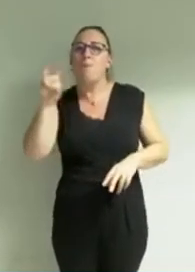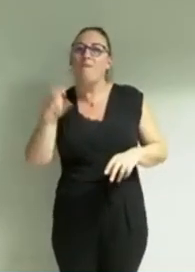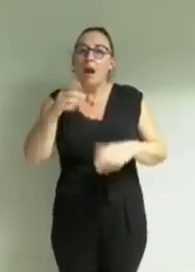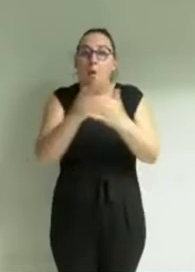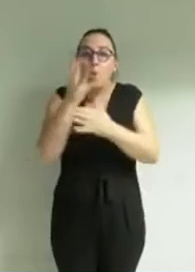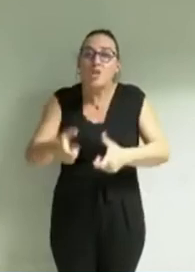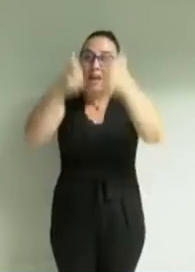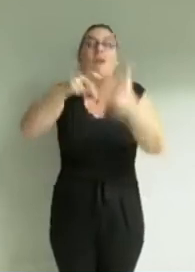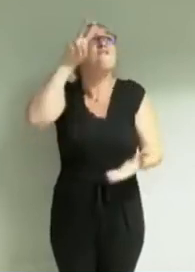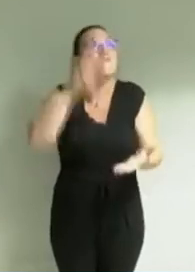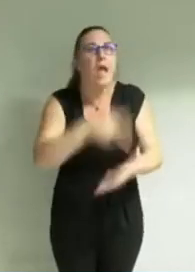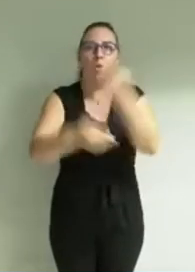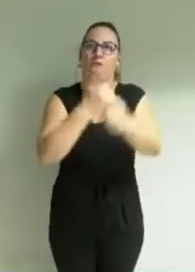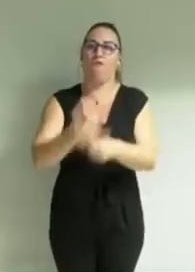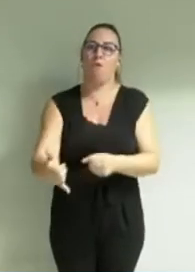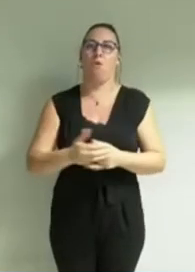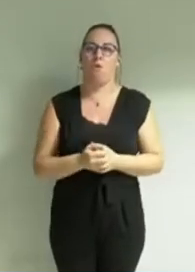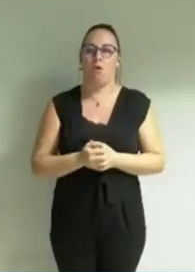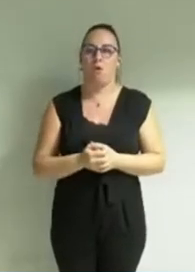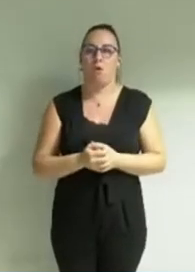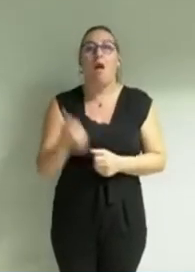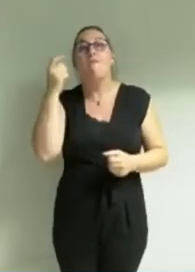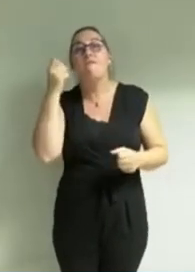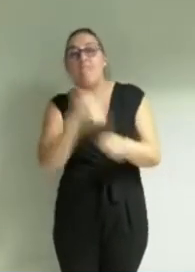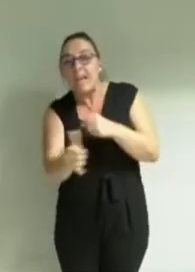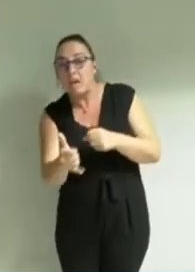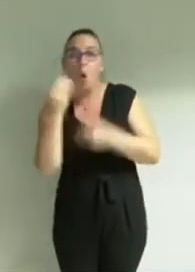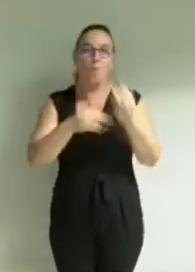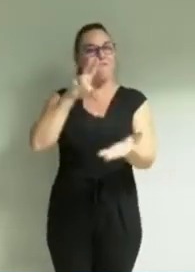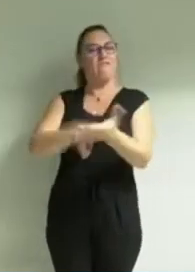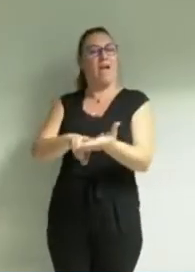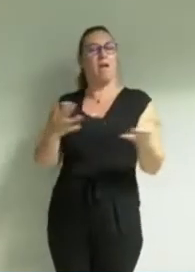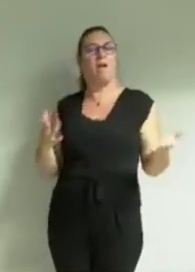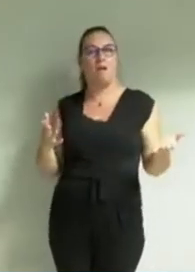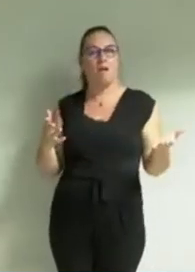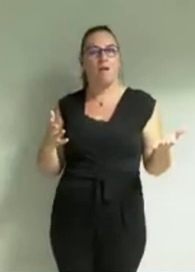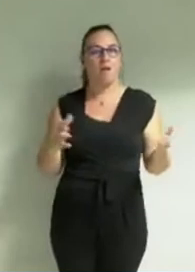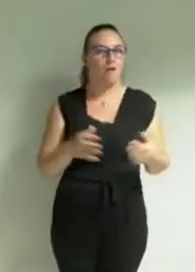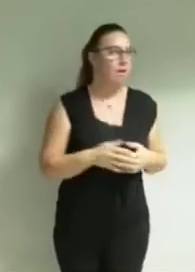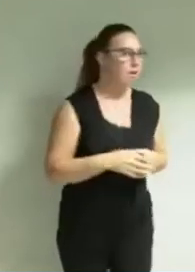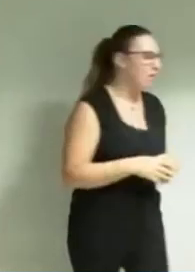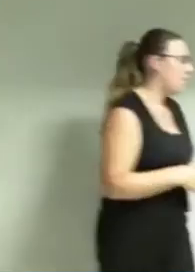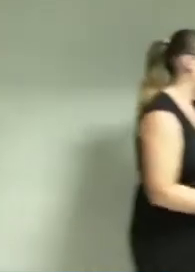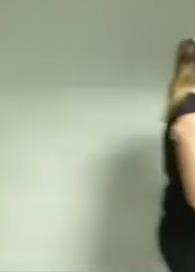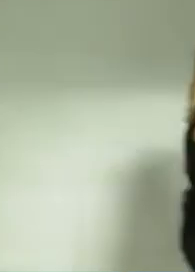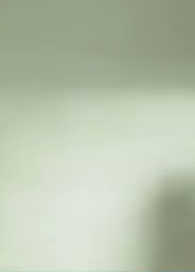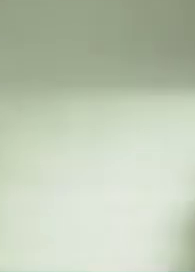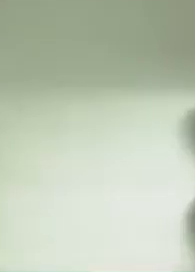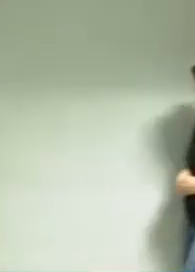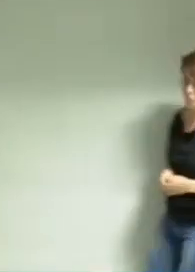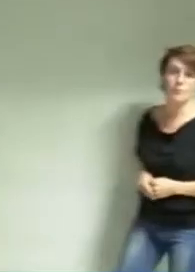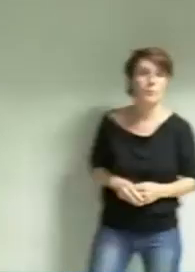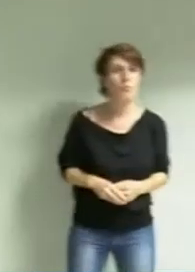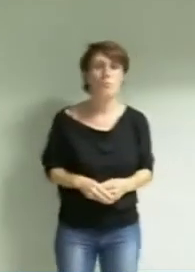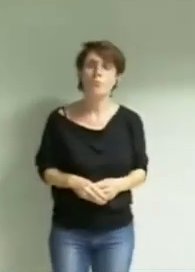construction? C'est vrai ou c'est faux? C'est une fake ou c'est la vérité? Il faut quand même que vous regardiez